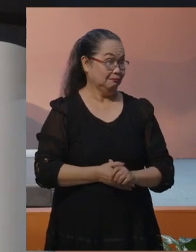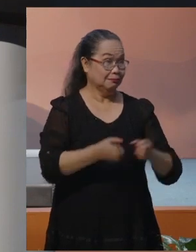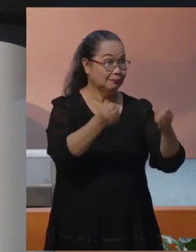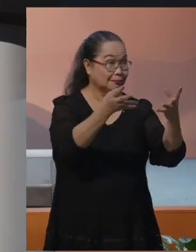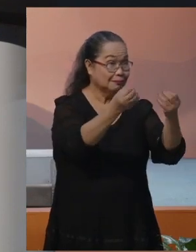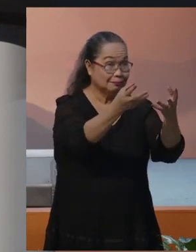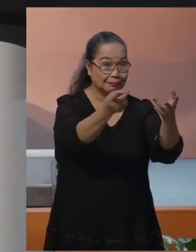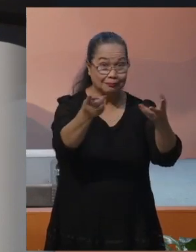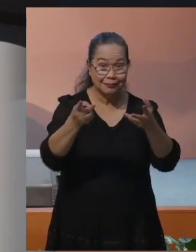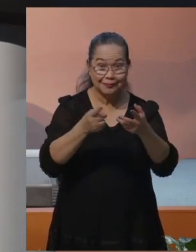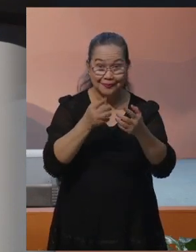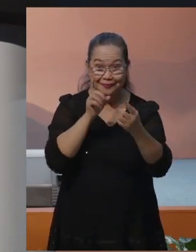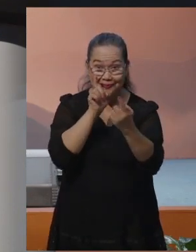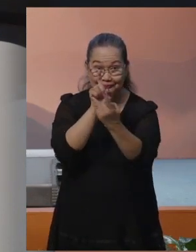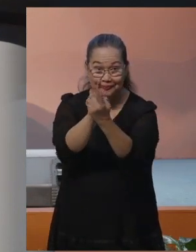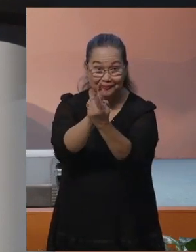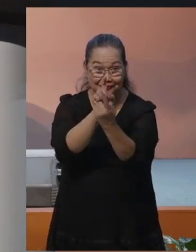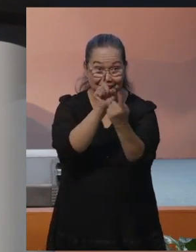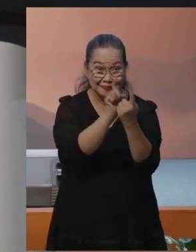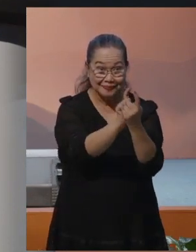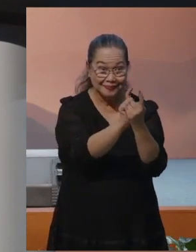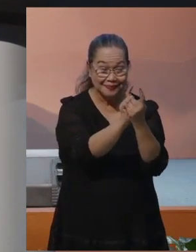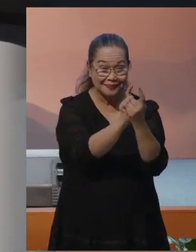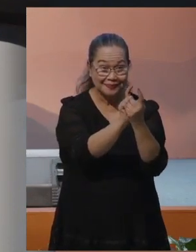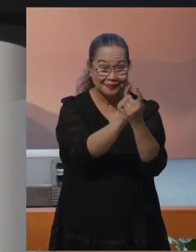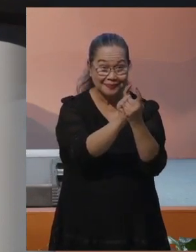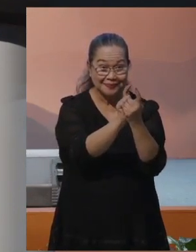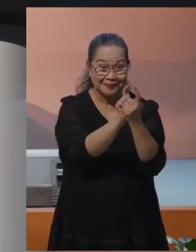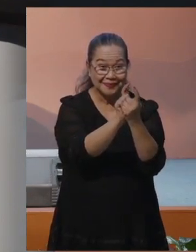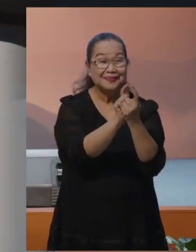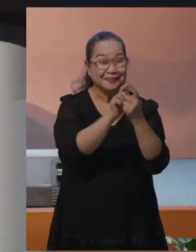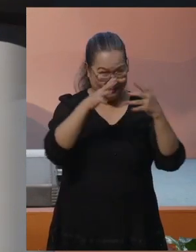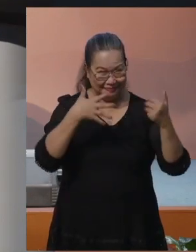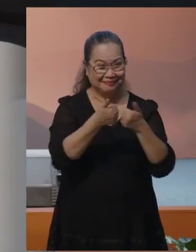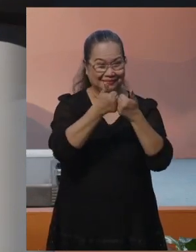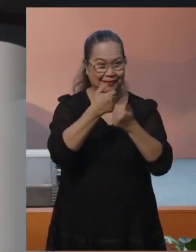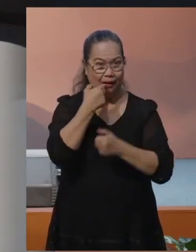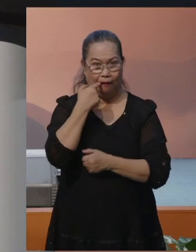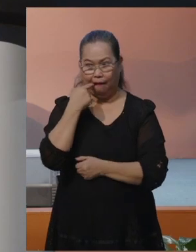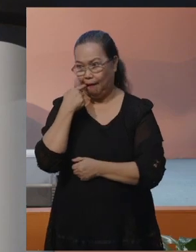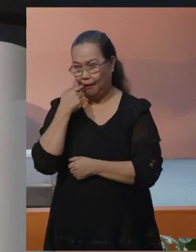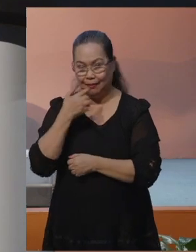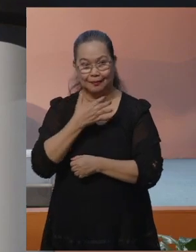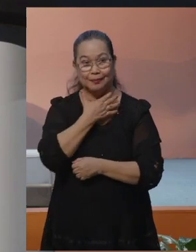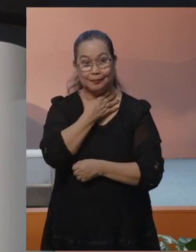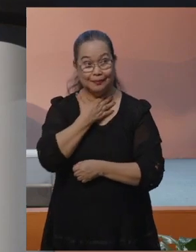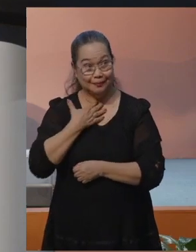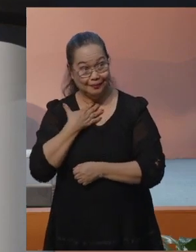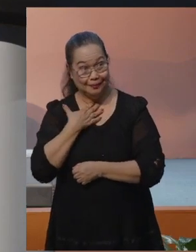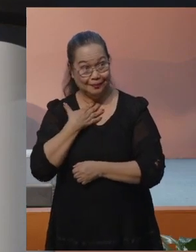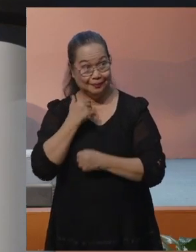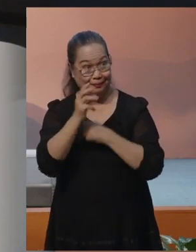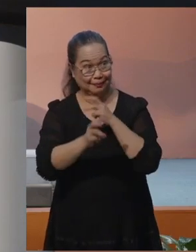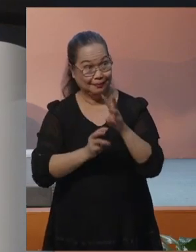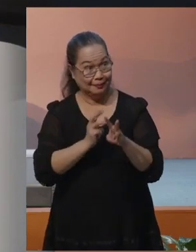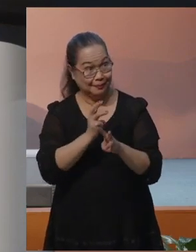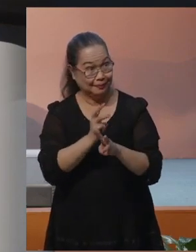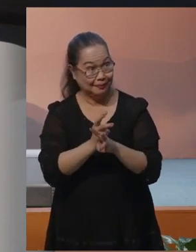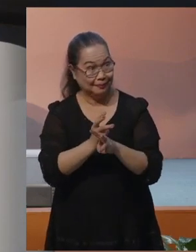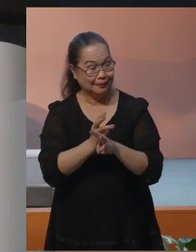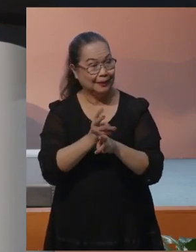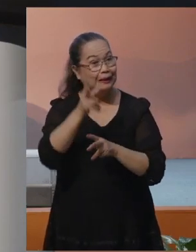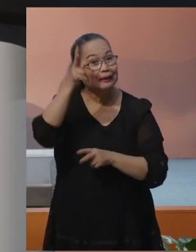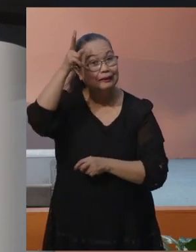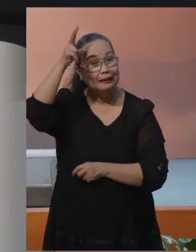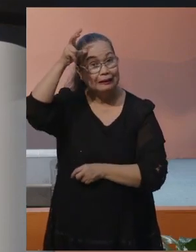tayong masasalubong na hamon ng laman, sarili natin, ng sanlibutan, at ni